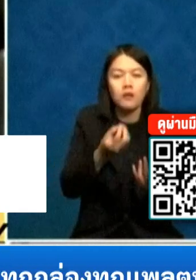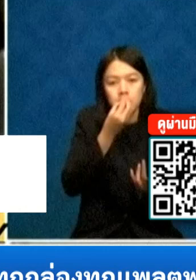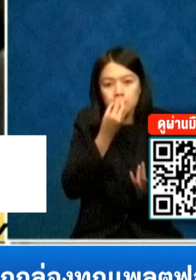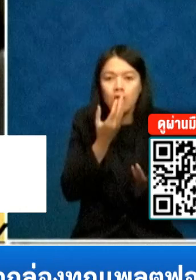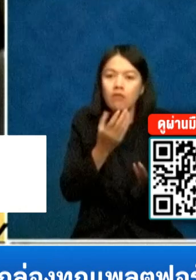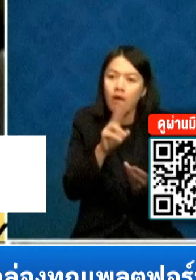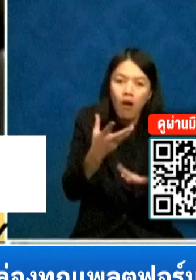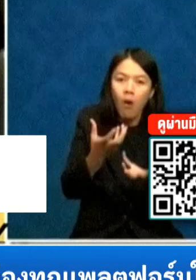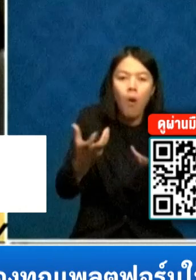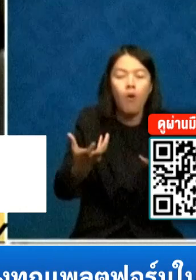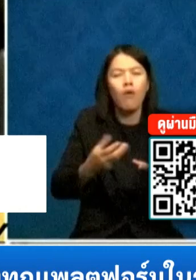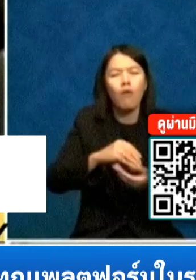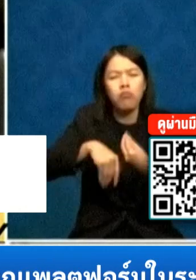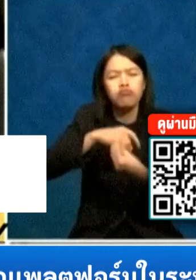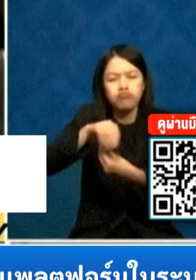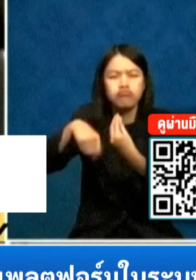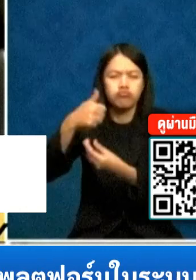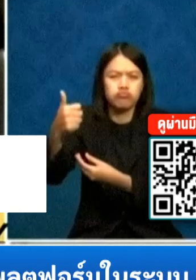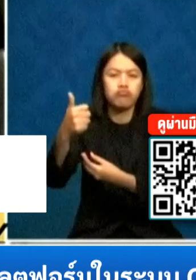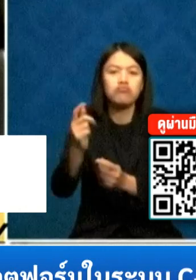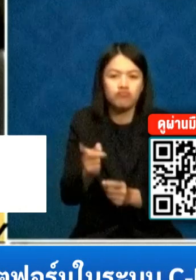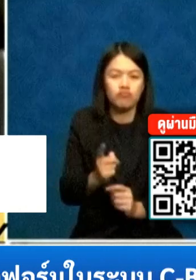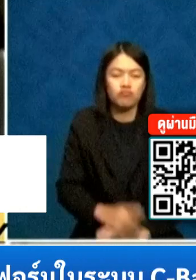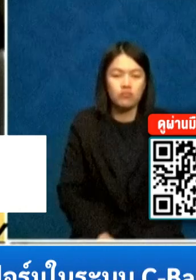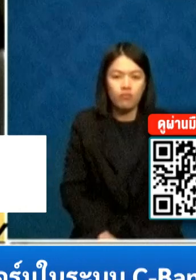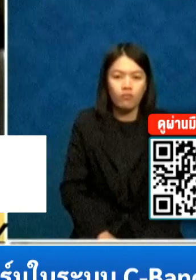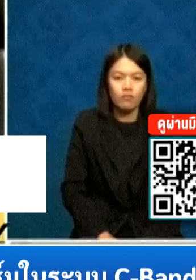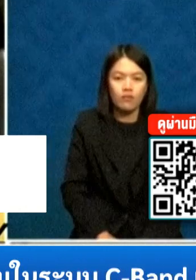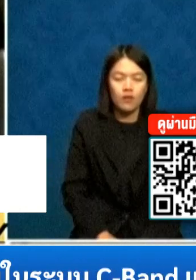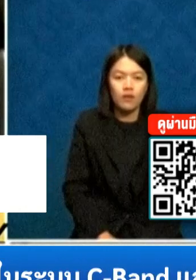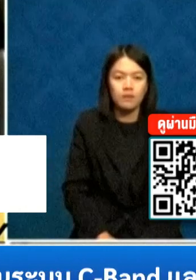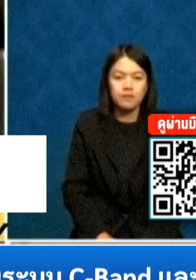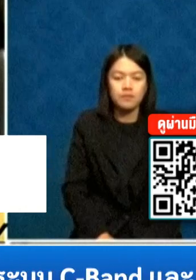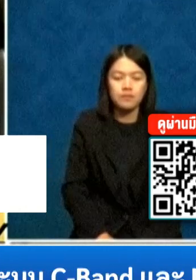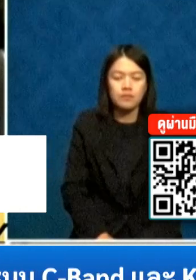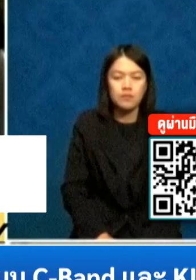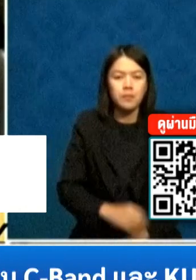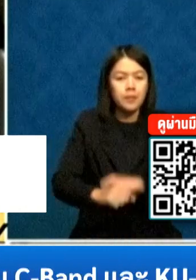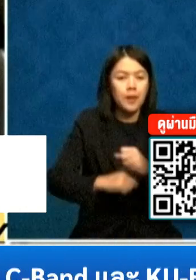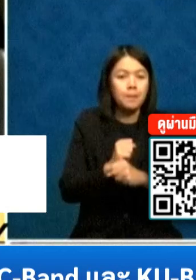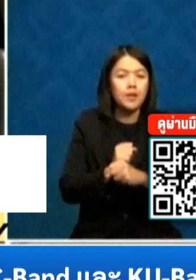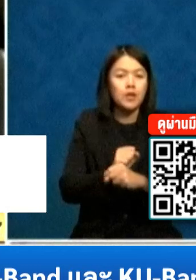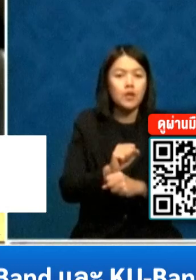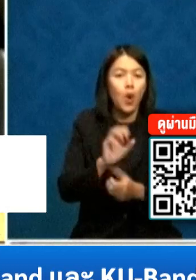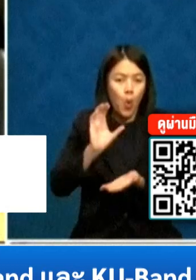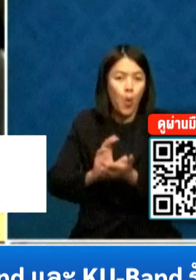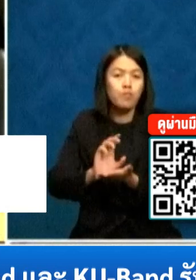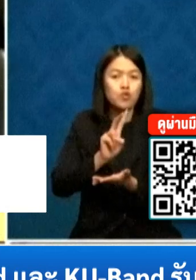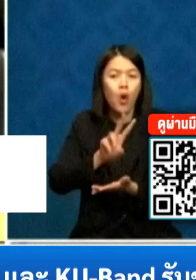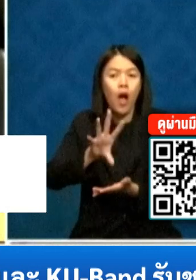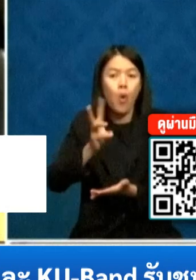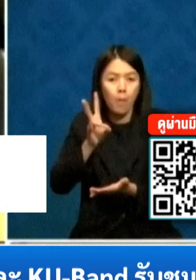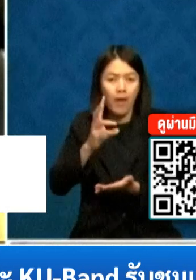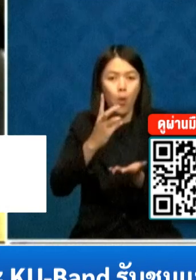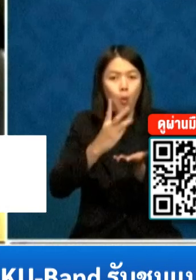ริโภคอะไรต่างๆมันกระตุ้นเศรษฐกิจจริงๆครับท่านประธานครับและปี68ที่เรากำลังพิจารณาอยู่นั่นวันนี้วาระ2นี่นะ